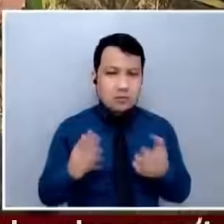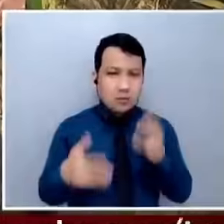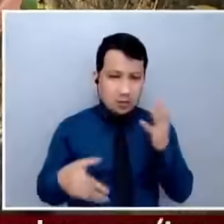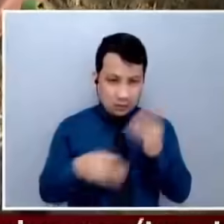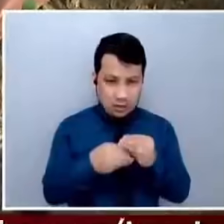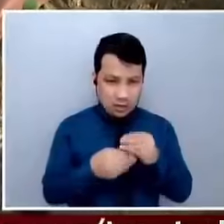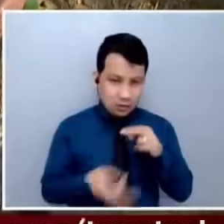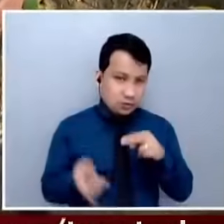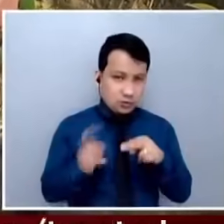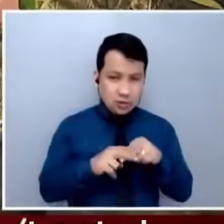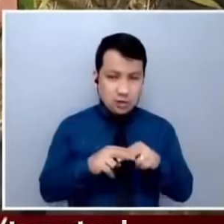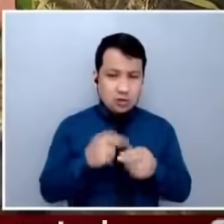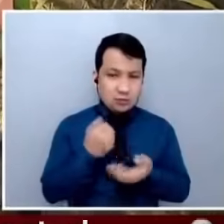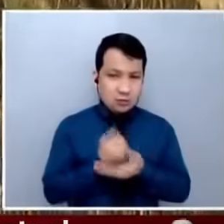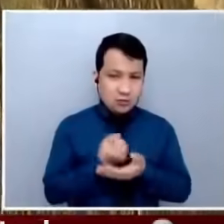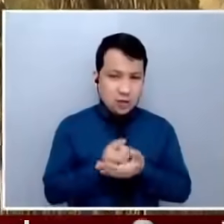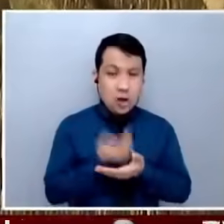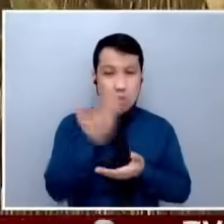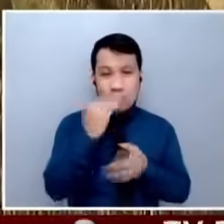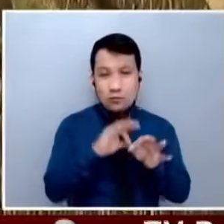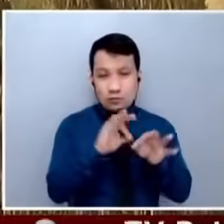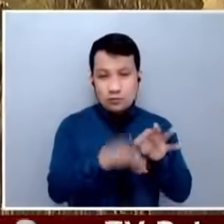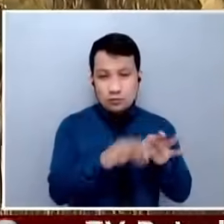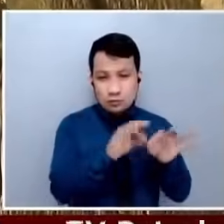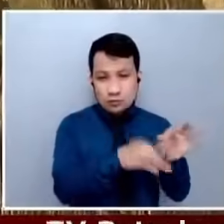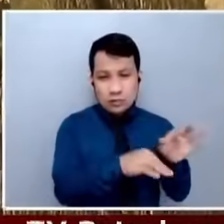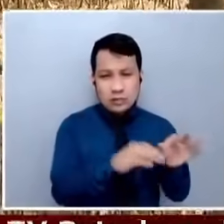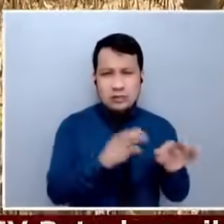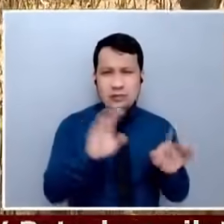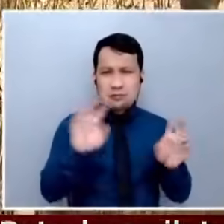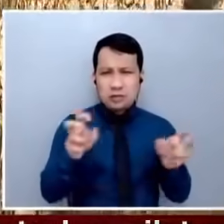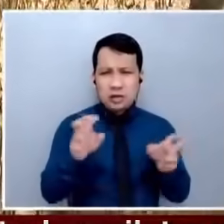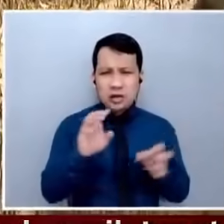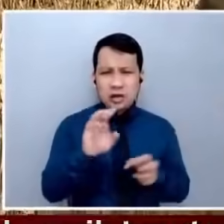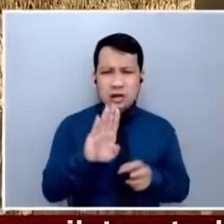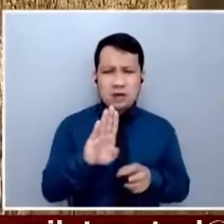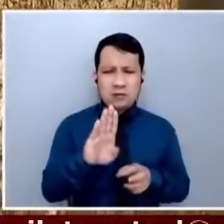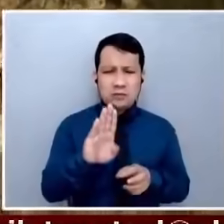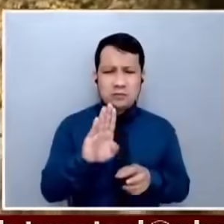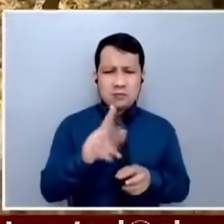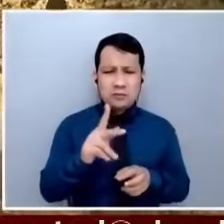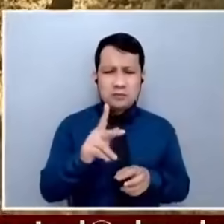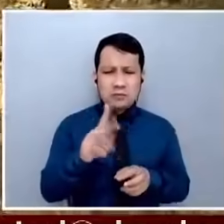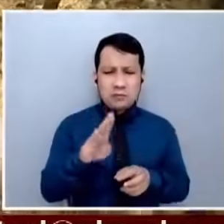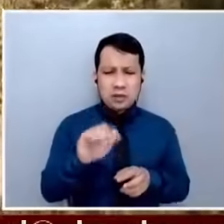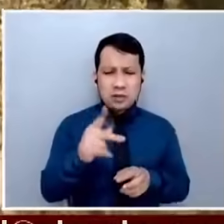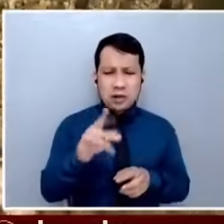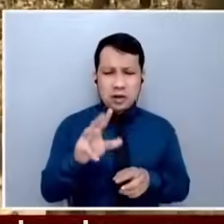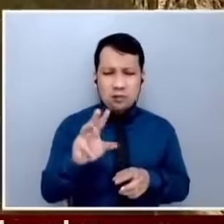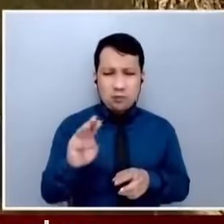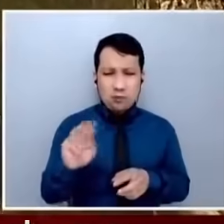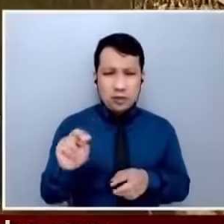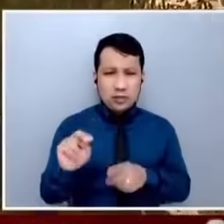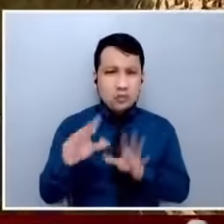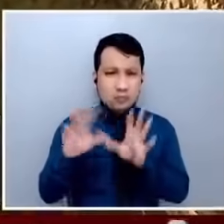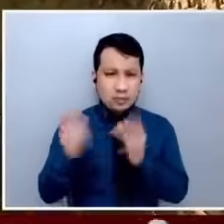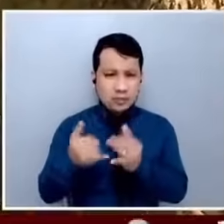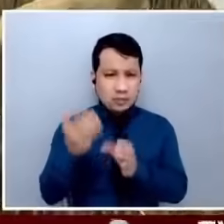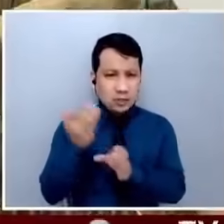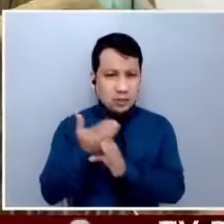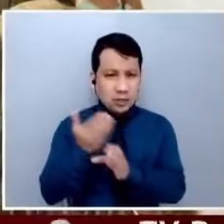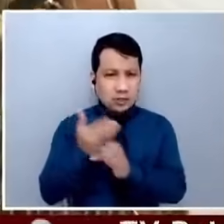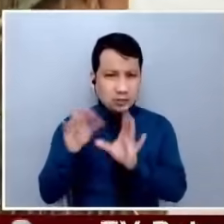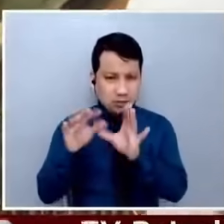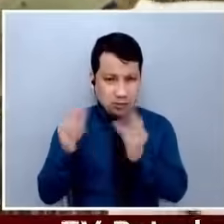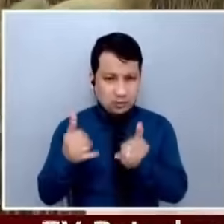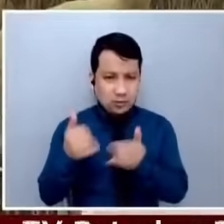kita sa pagtatanim ng mangrove o bakawan. Bahagi ito ng proyekto ng isang automotive company sa bansa na tulungan ang